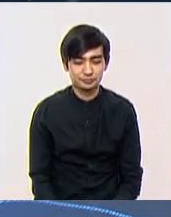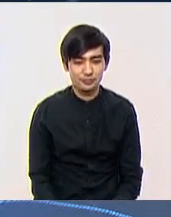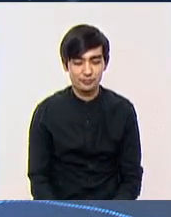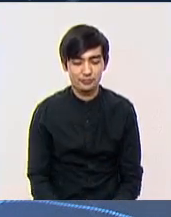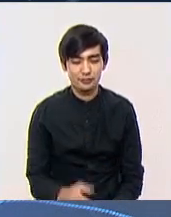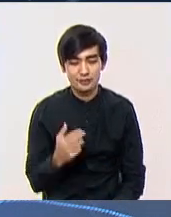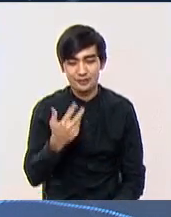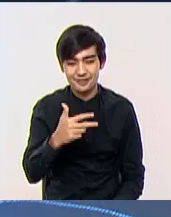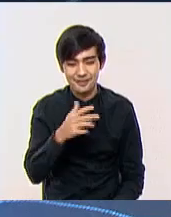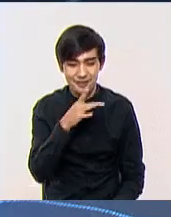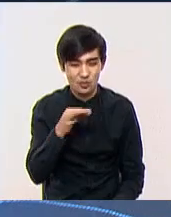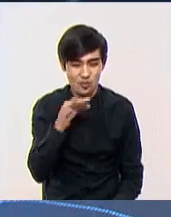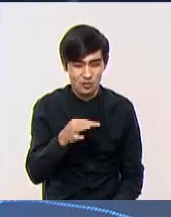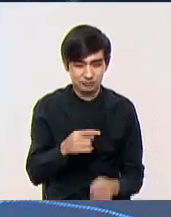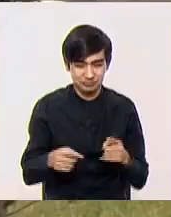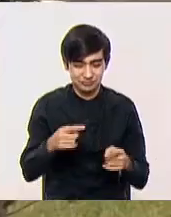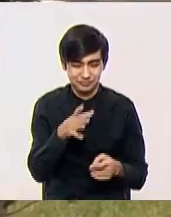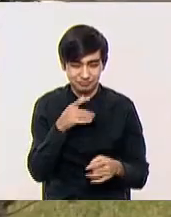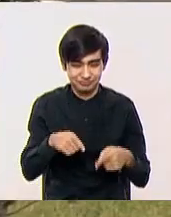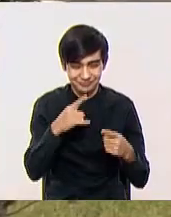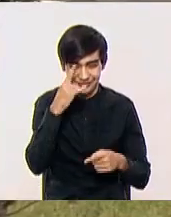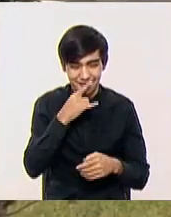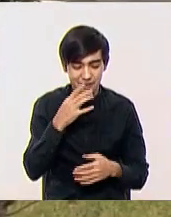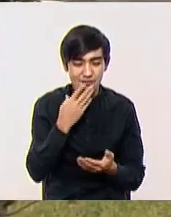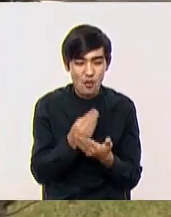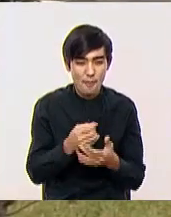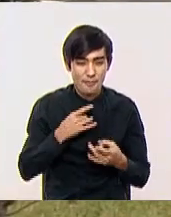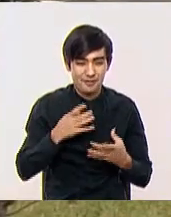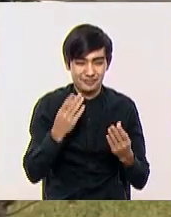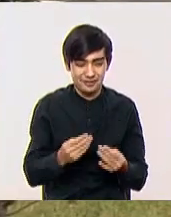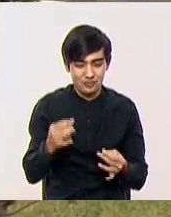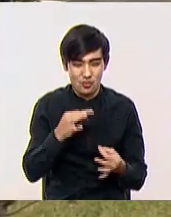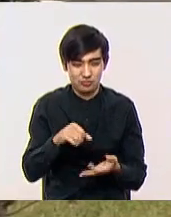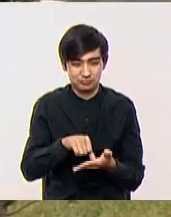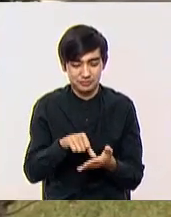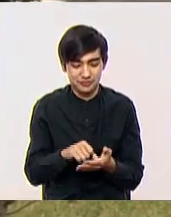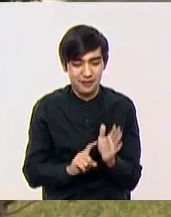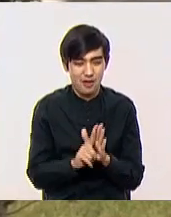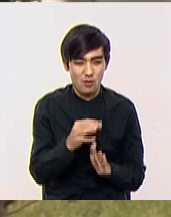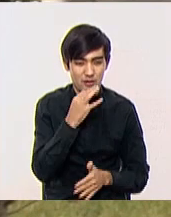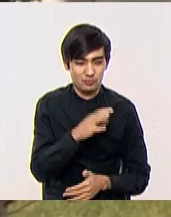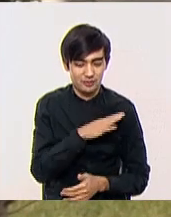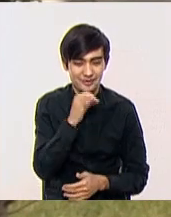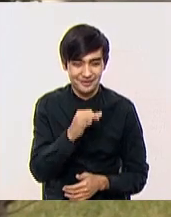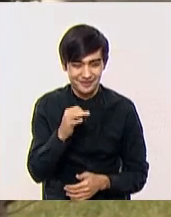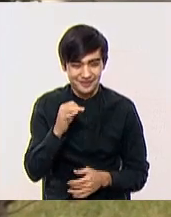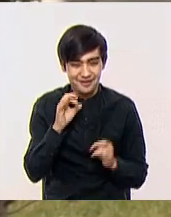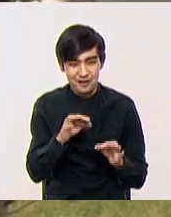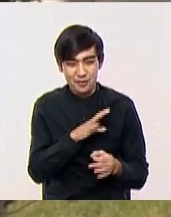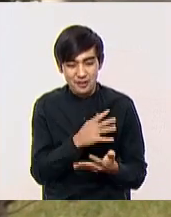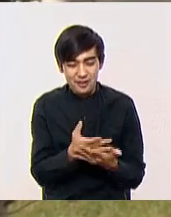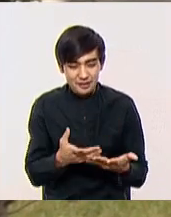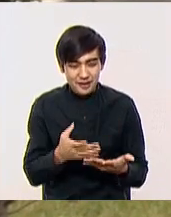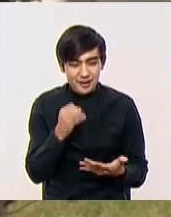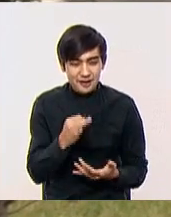Ерғанат, 30 жылда 30 белесті бағындырған қазақ елі өз тәуелсіздігінің мерейтойын тойлауға ерте бастан дайындады. Егемен еліміздің айтулы да айшықты